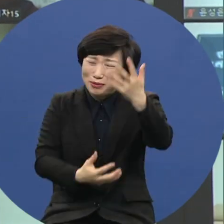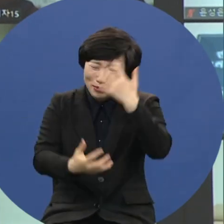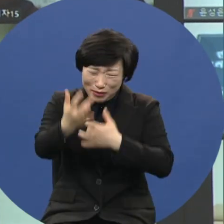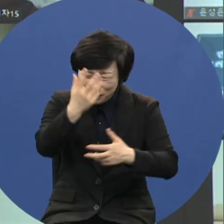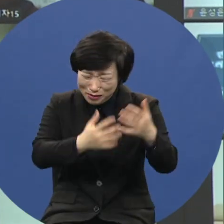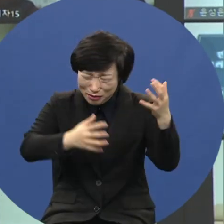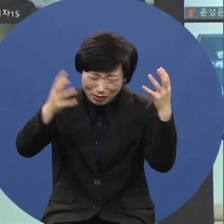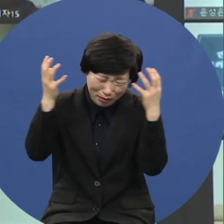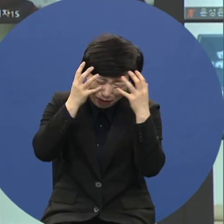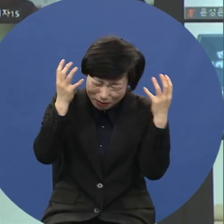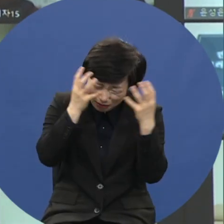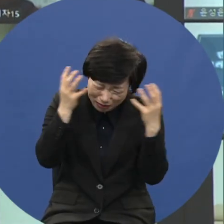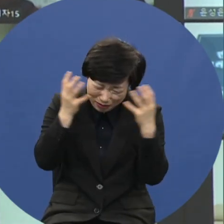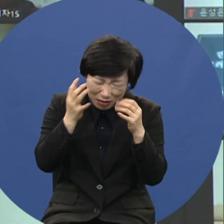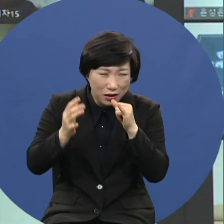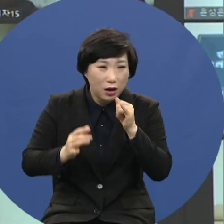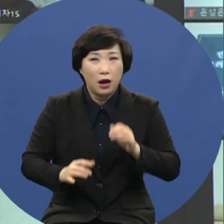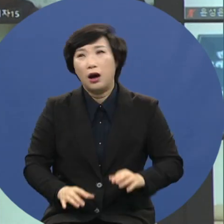고민합니다.